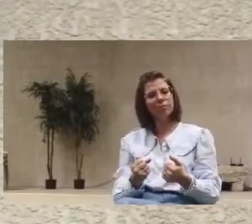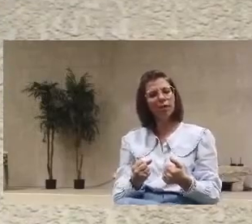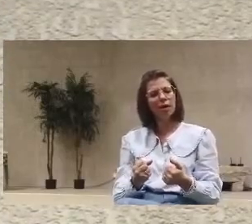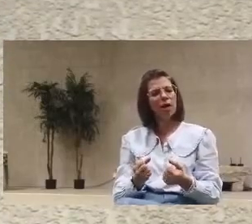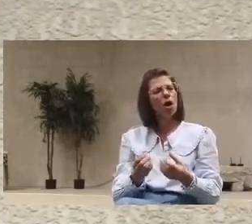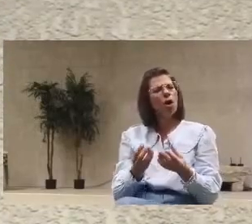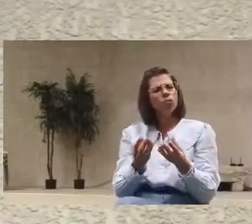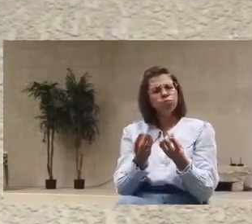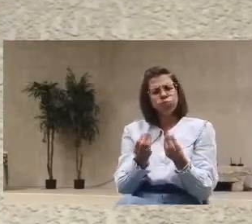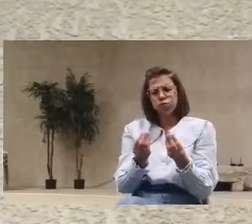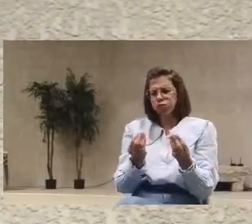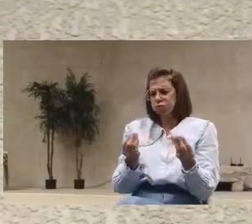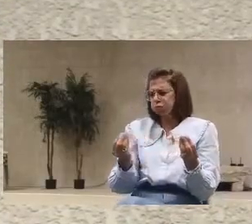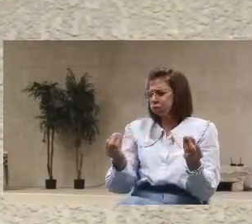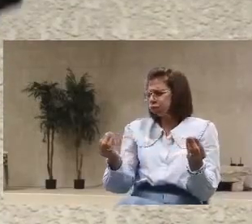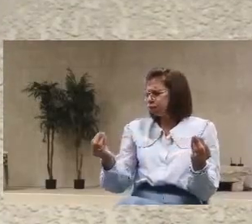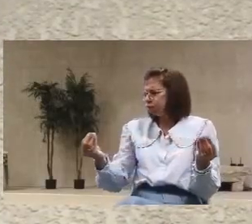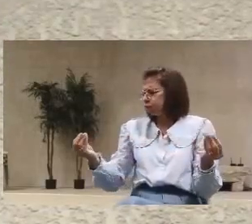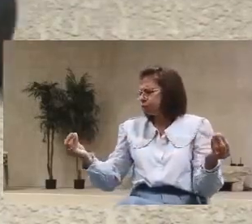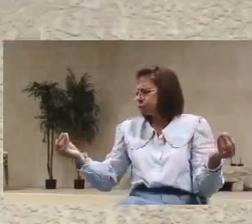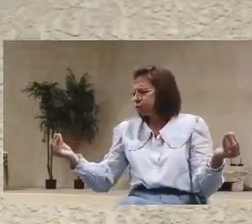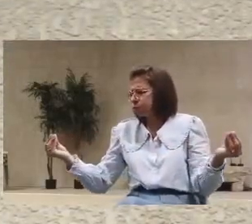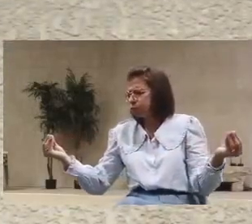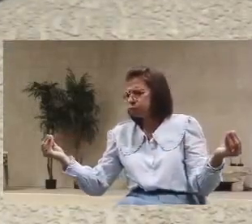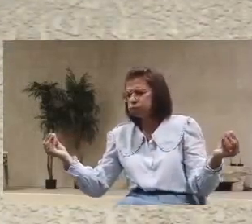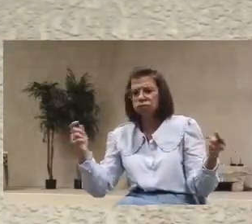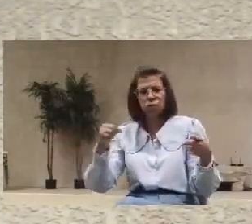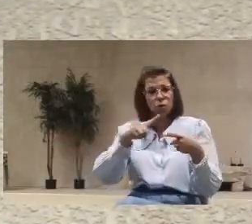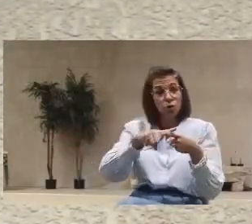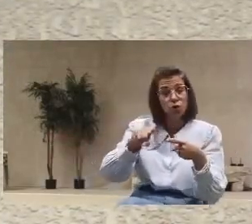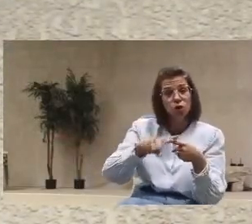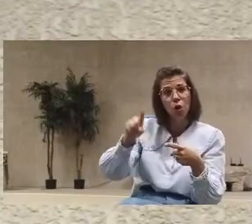'être heureux, de s'amuser.